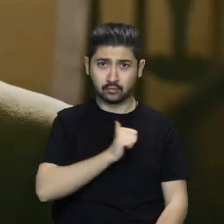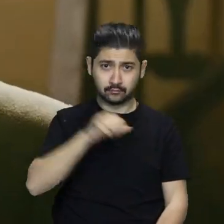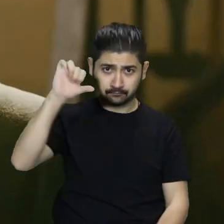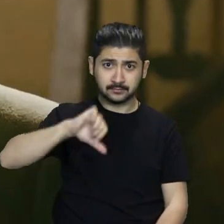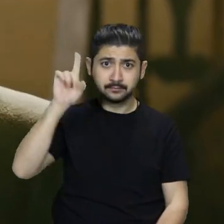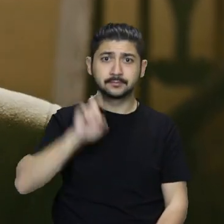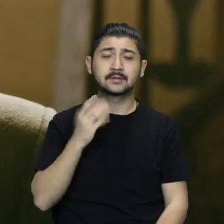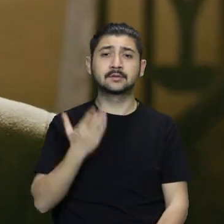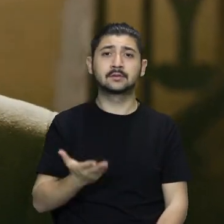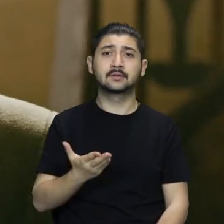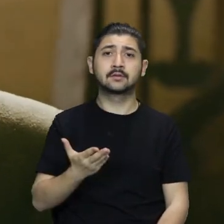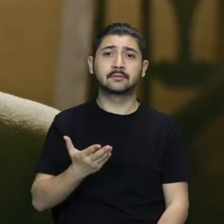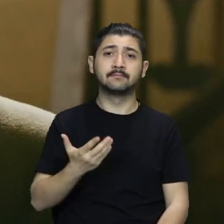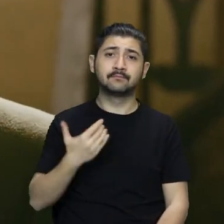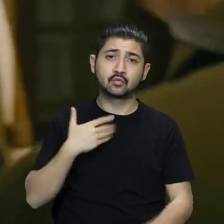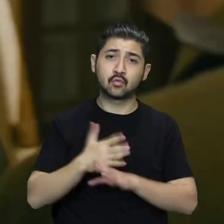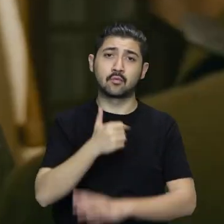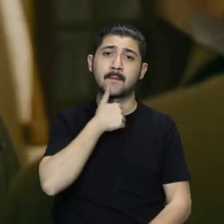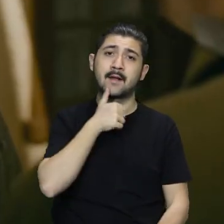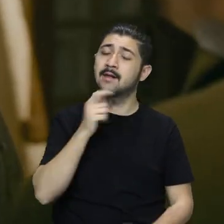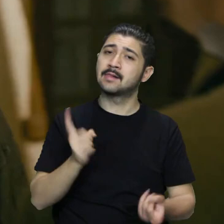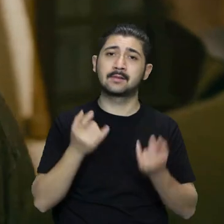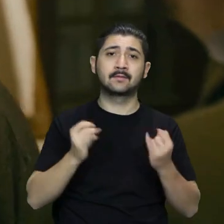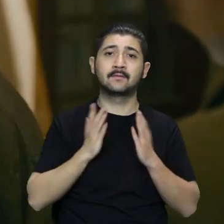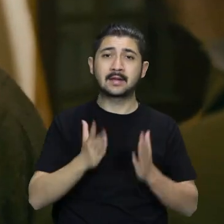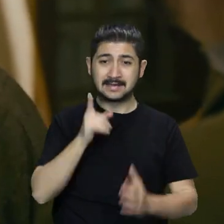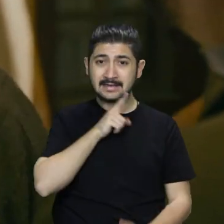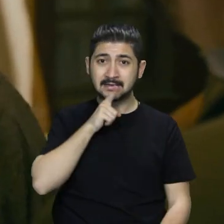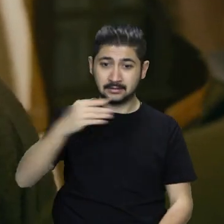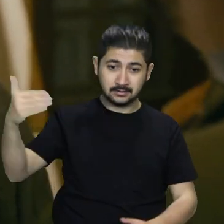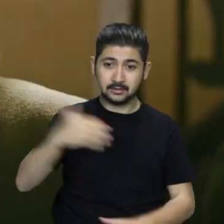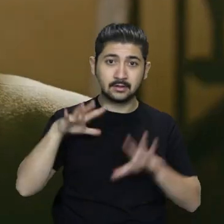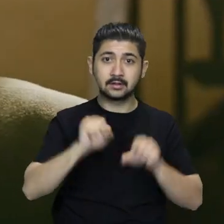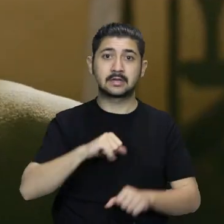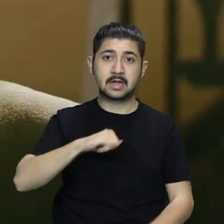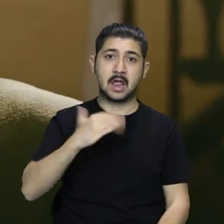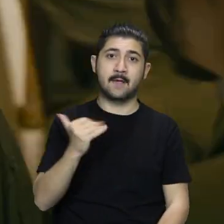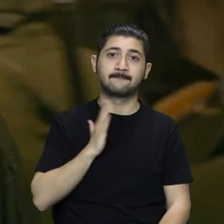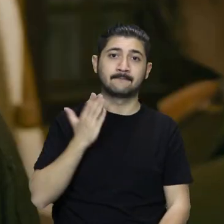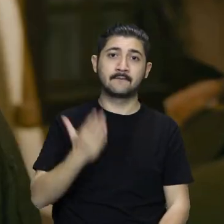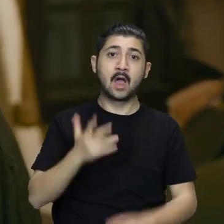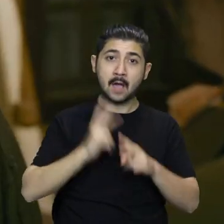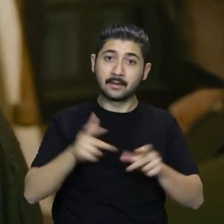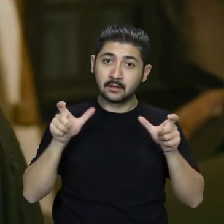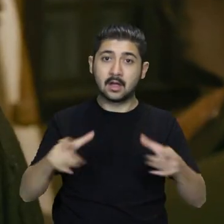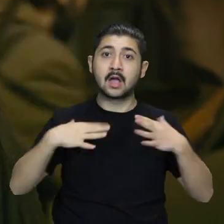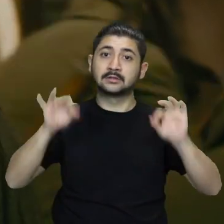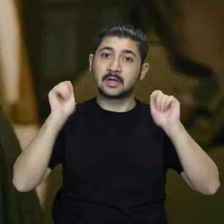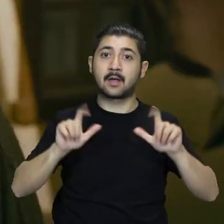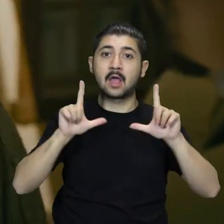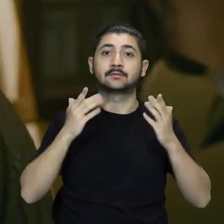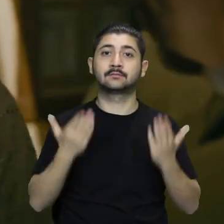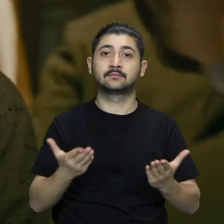mağlup mu olmuş? Maalesef doğru baba. O zaman İngiliz'in şehri işgali yakındır. Hemen savunma hazırlıklarına